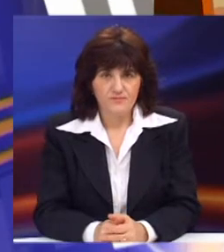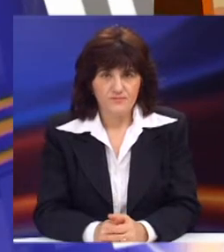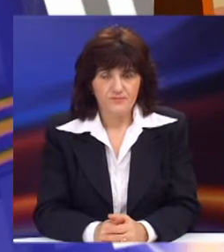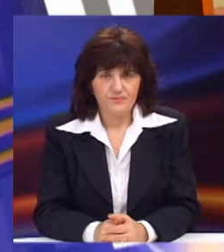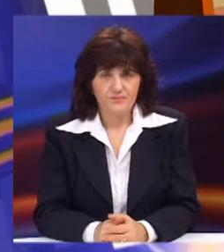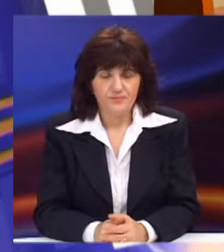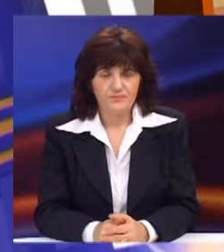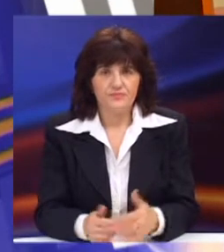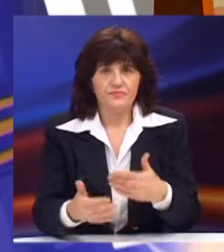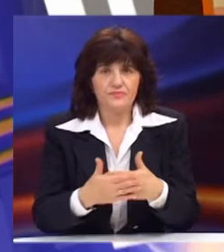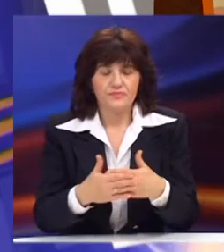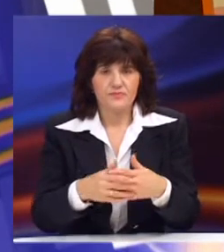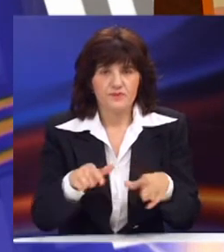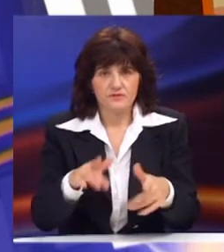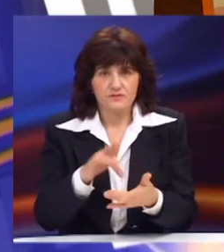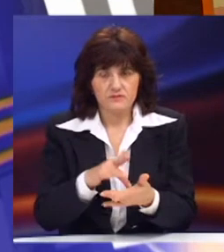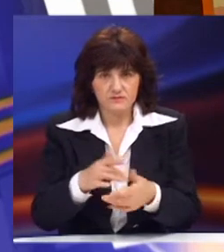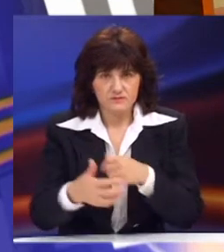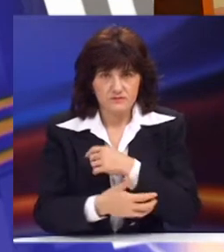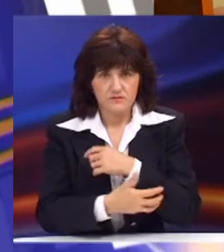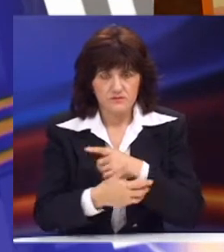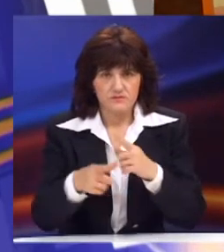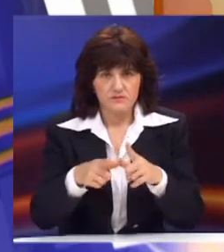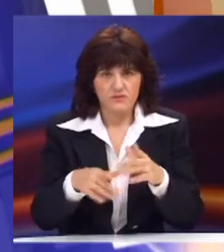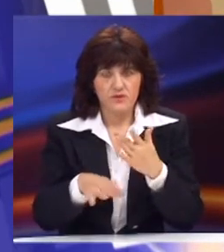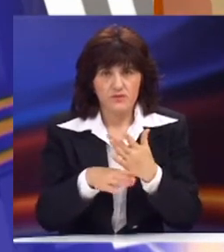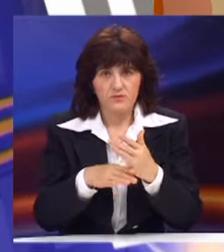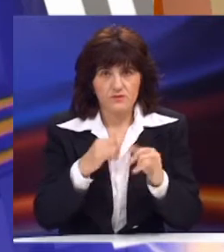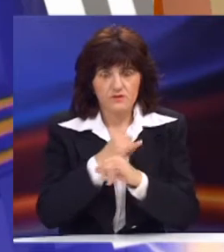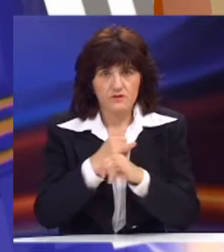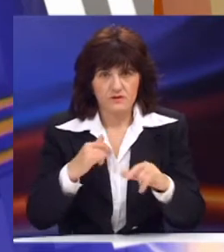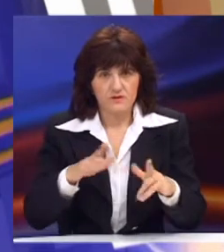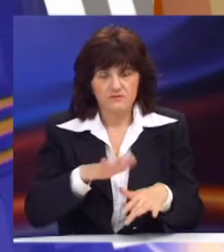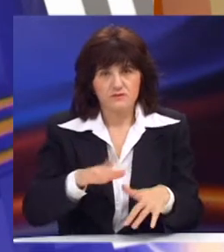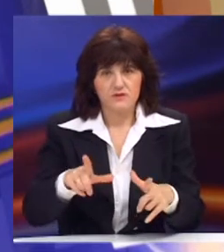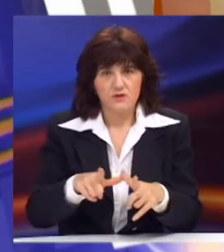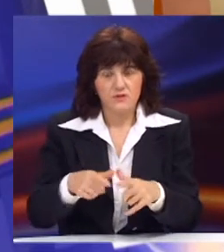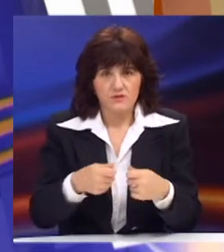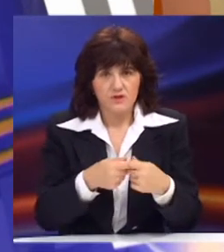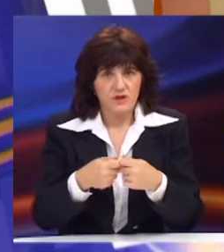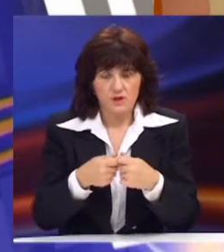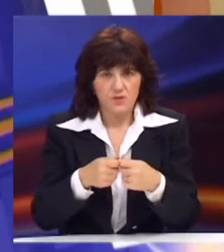pripada. Pored Edukativnog centra Roma, projekat osnaživanja Romkinje za podršku ranom razvoju